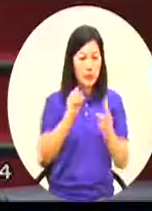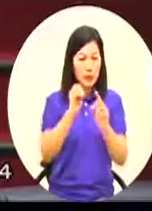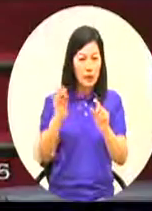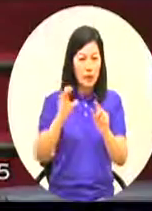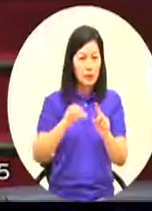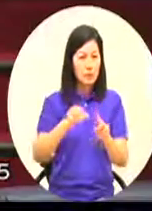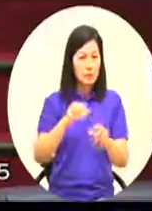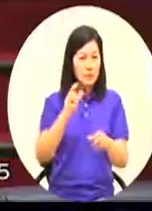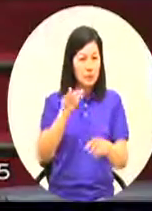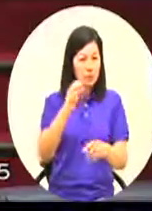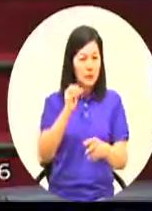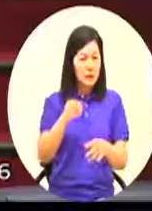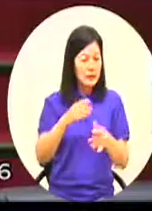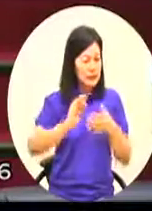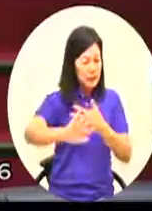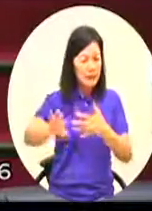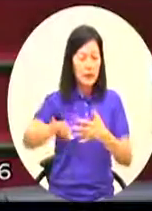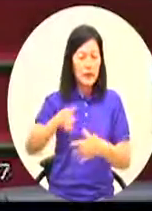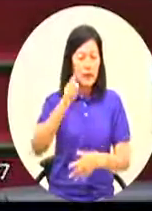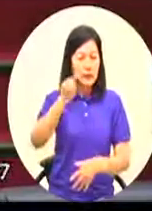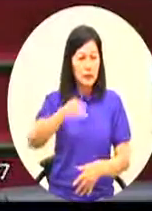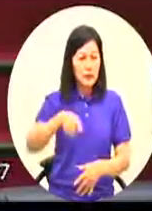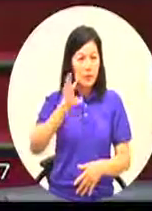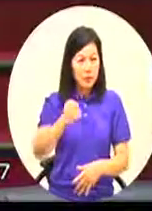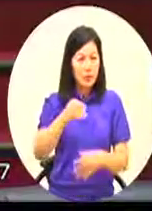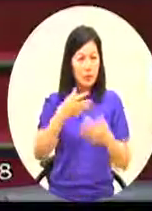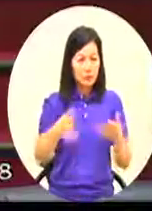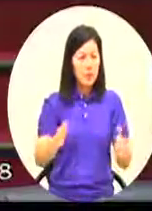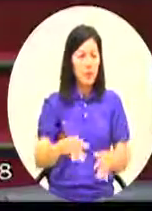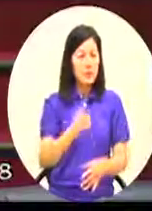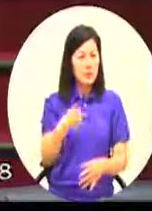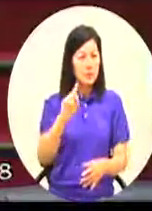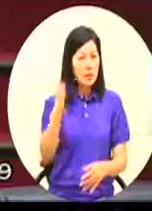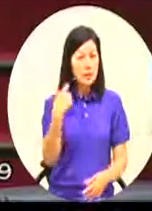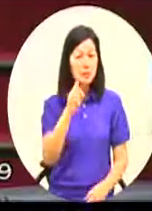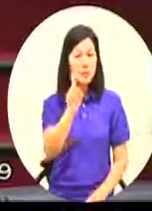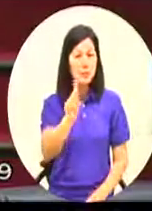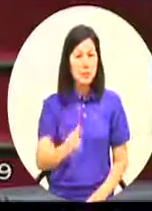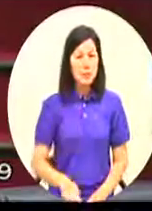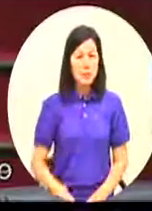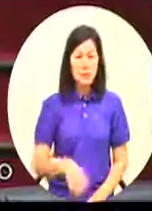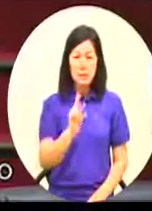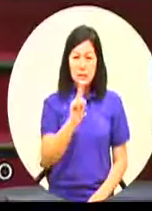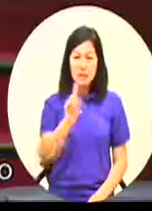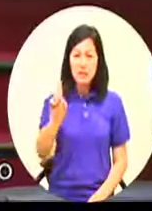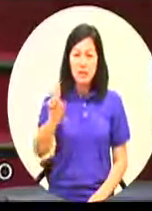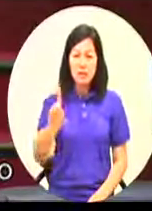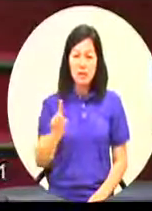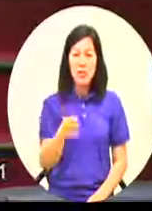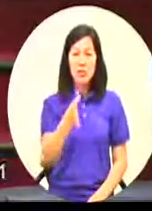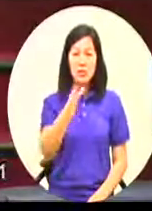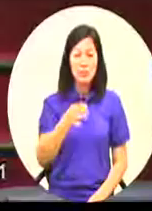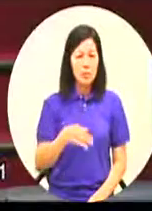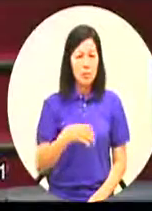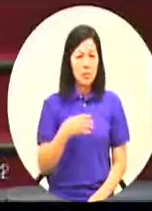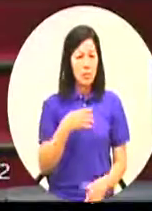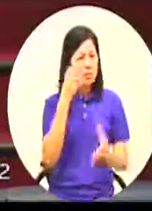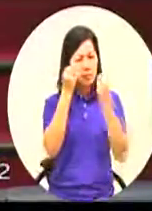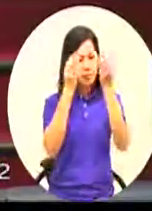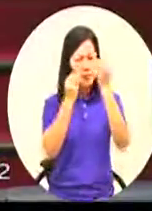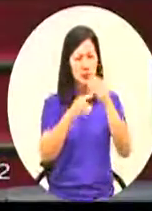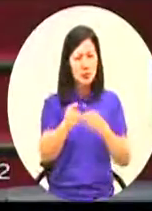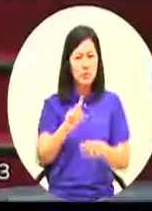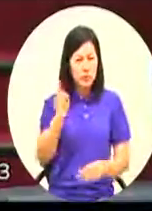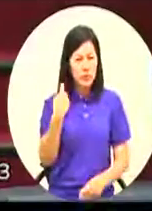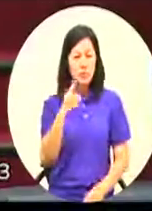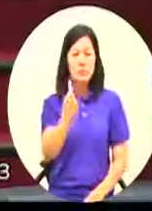1000多万，这是什么原因？这个到底在哪里？我搞不清楚到底原因